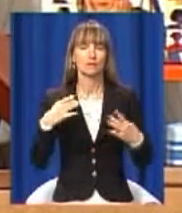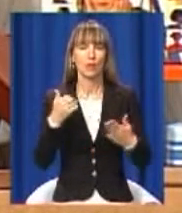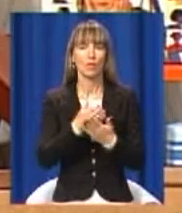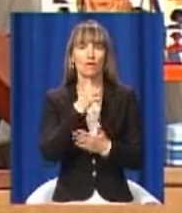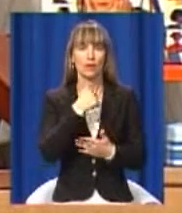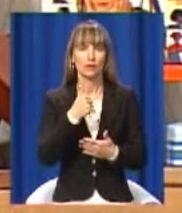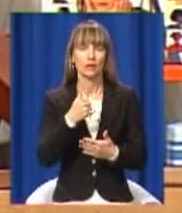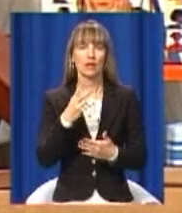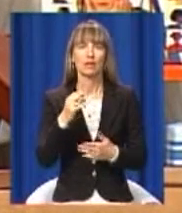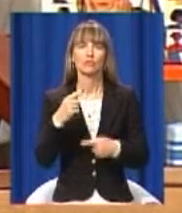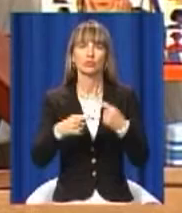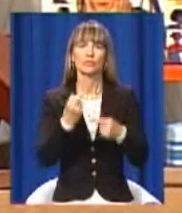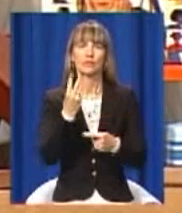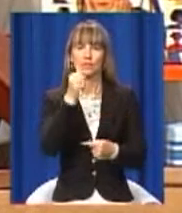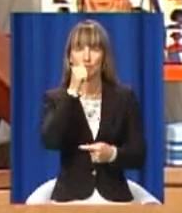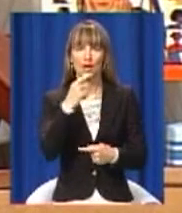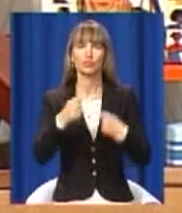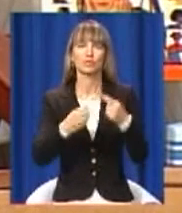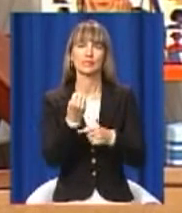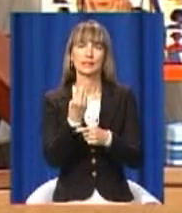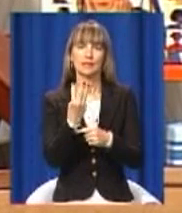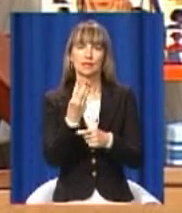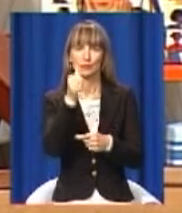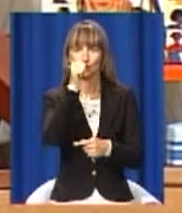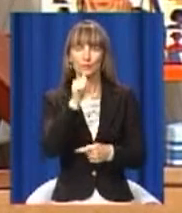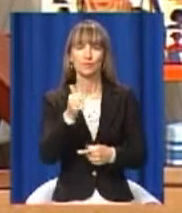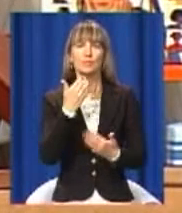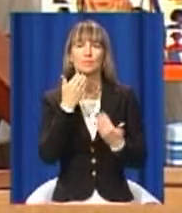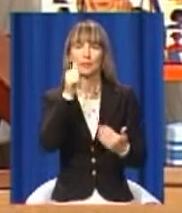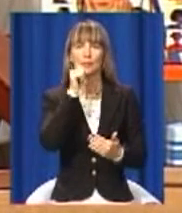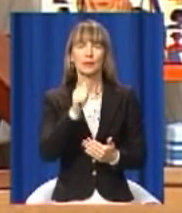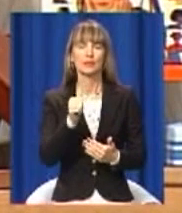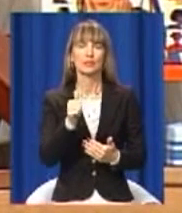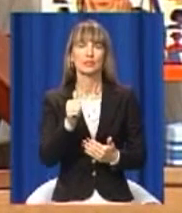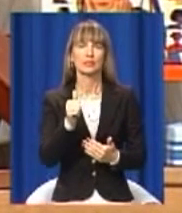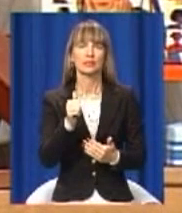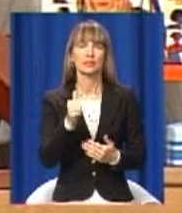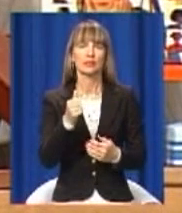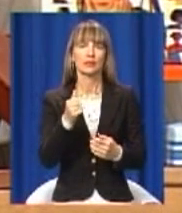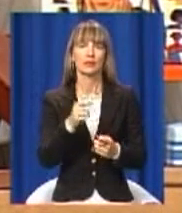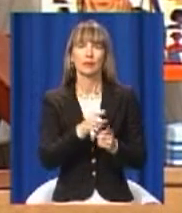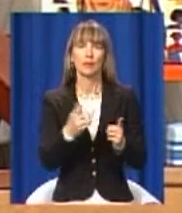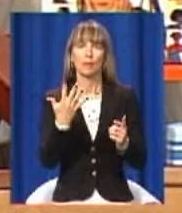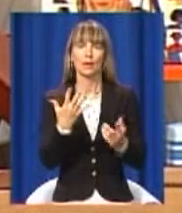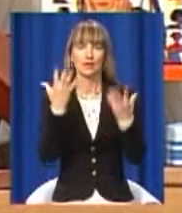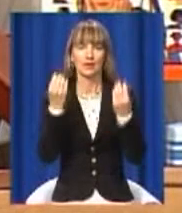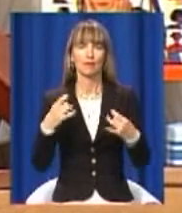ми, а через 13. Останні місяці состоїться всього лише з 5 днів.